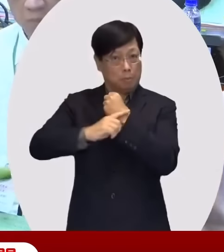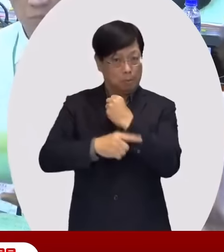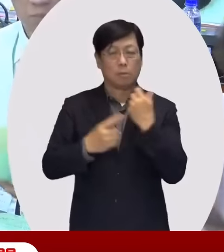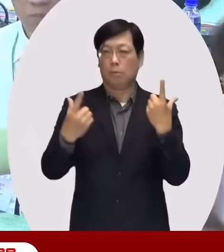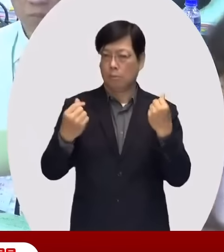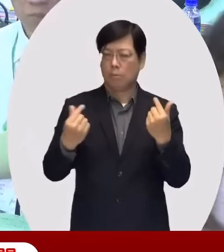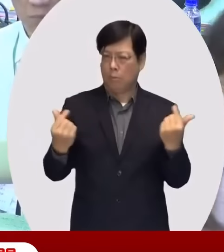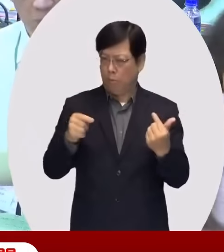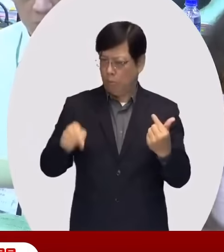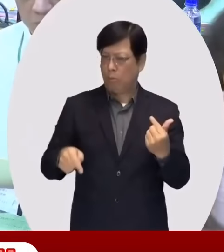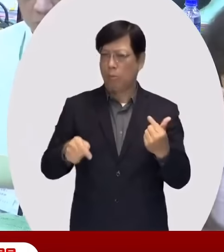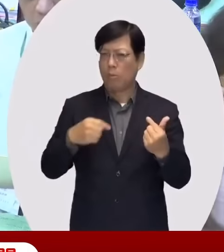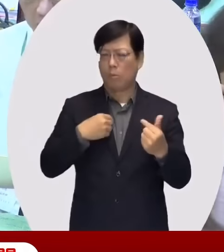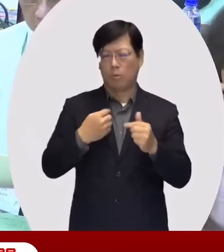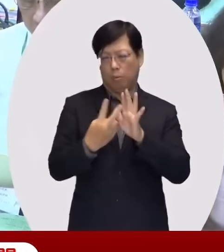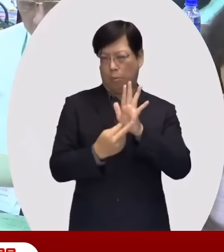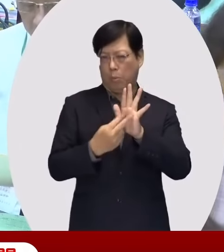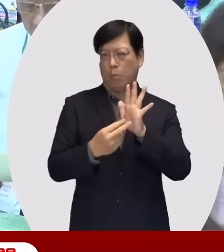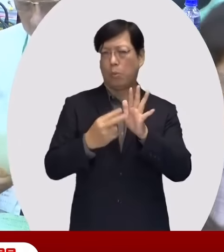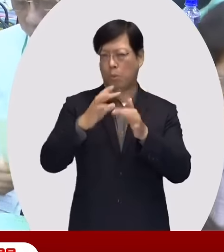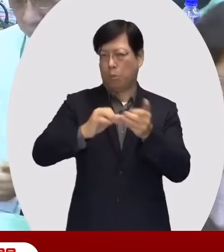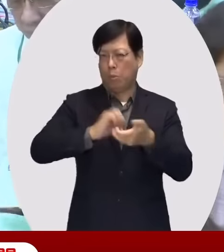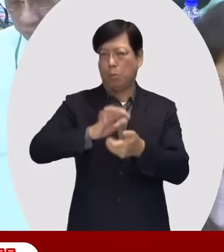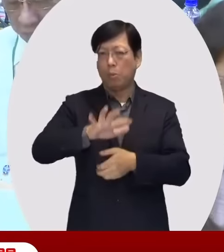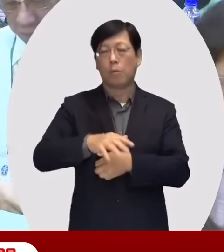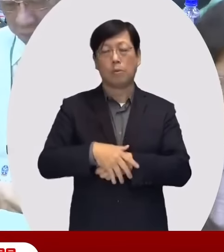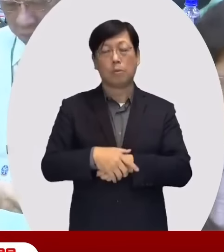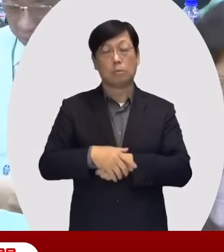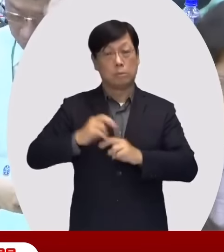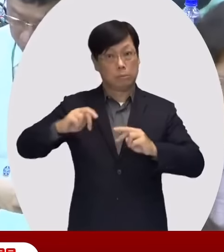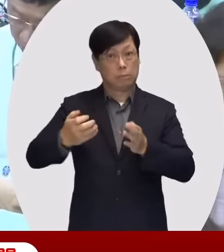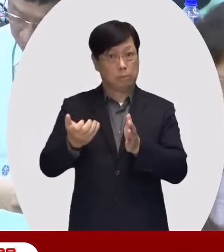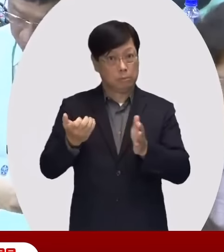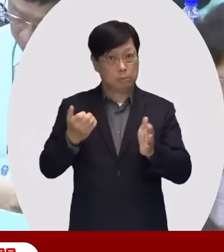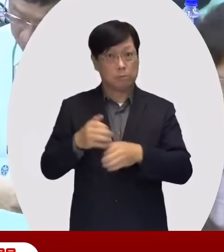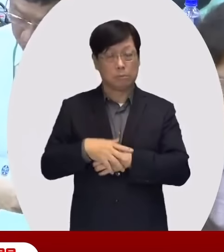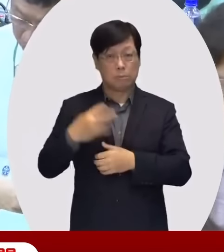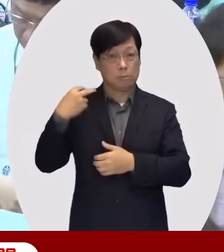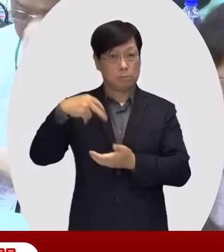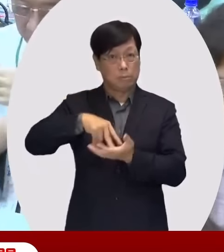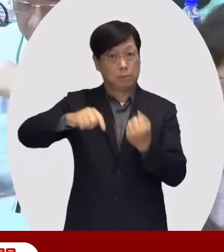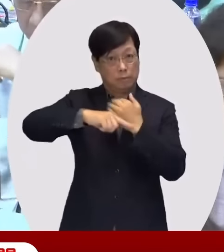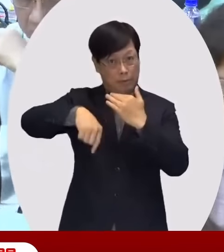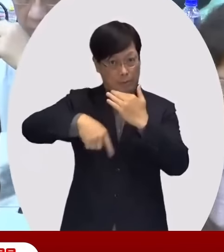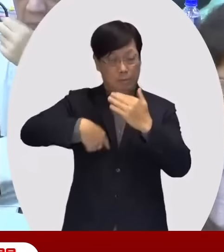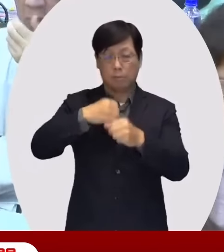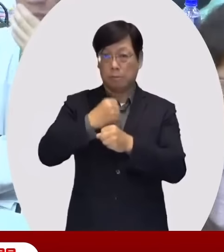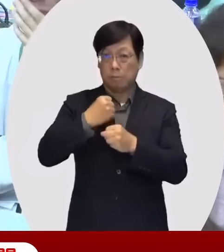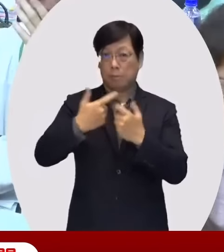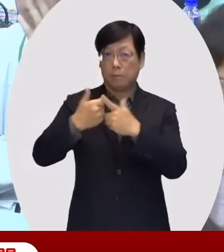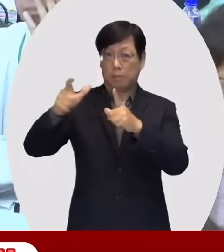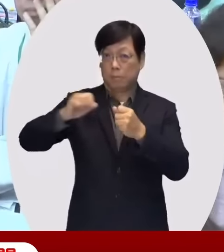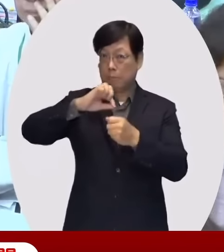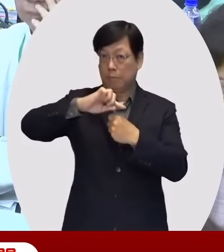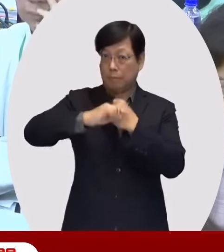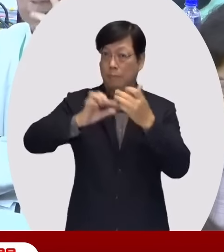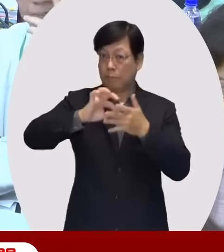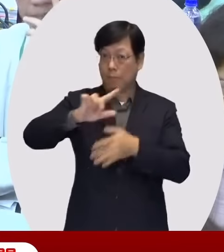有相应进一步的规定，在修正前的立法院职权行使法